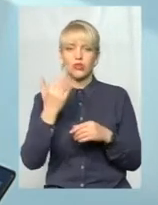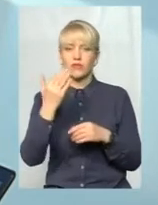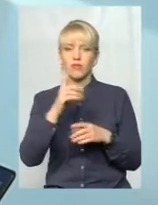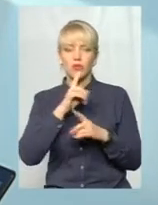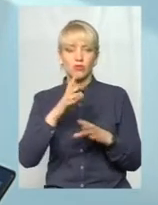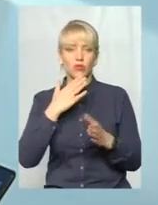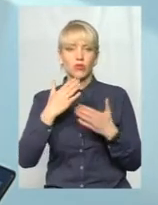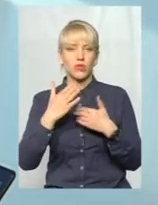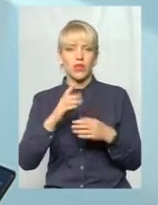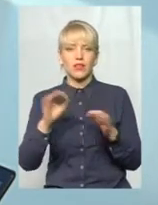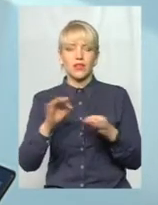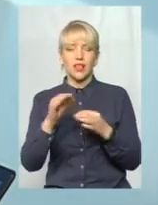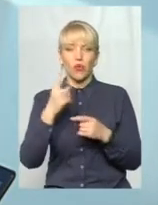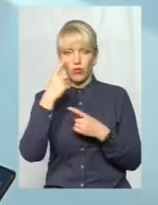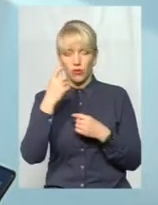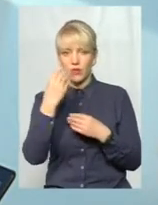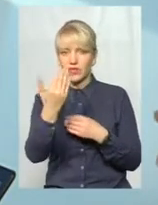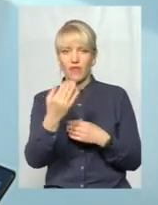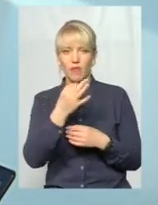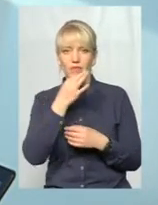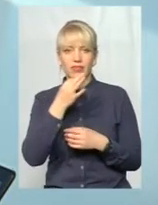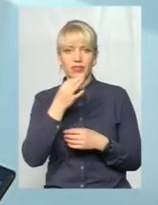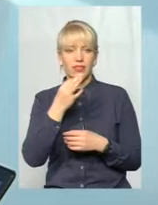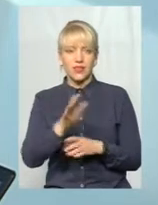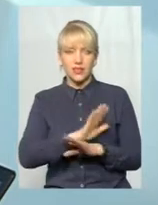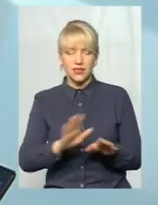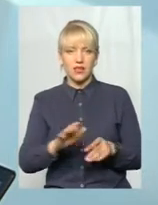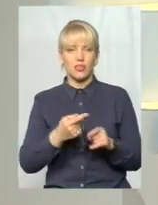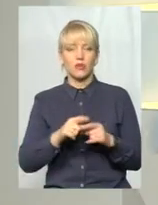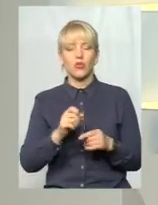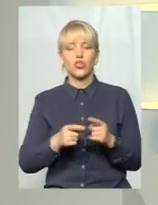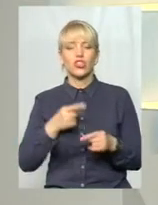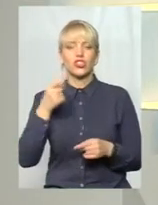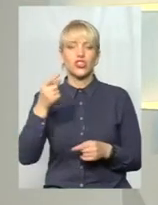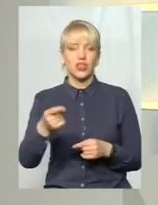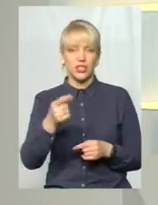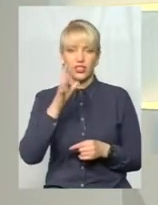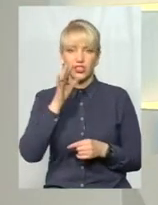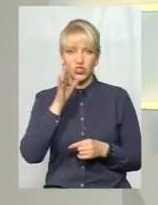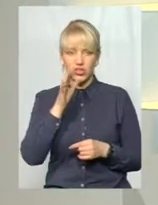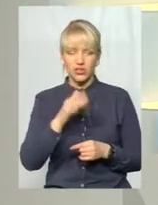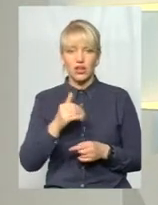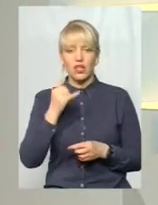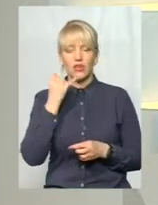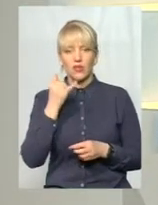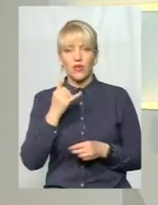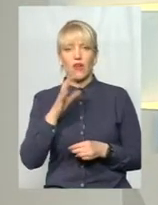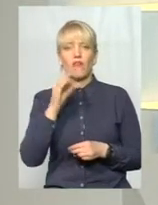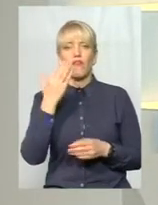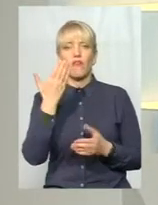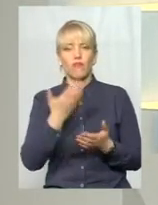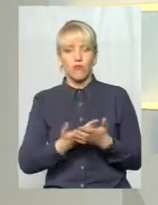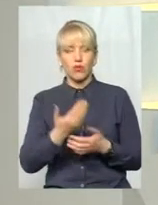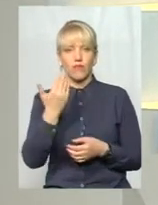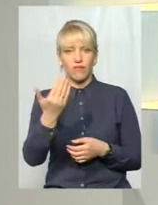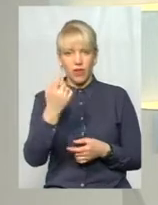ніякої інформації не надамо. Через певний період вичікується час, через певний період знову ж телефонують. От вам інформація по ньому,